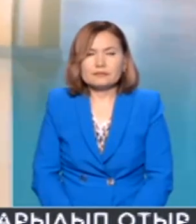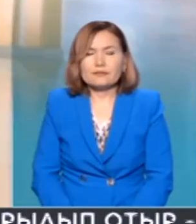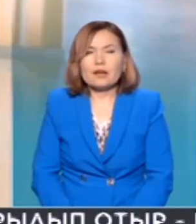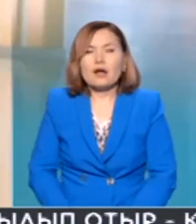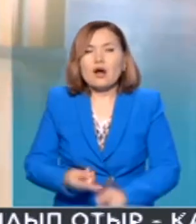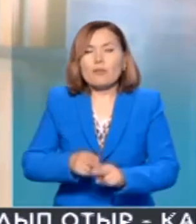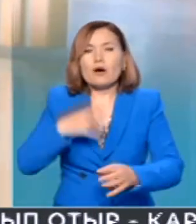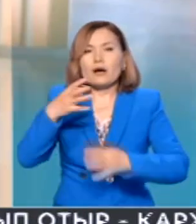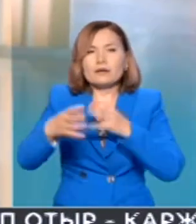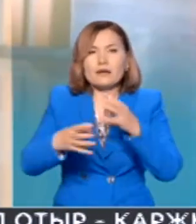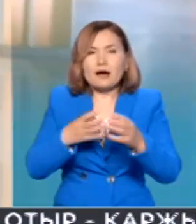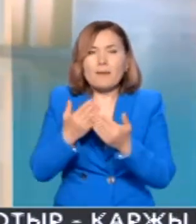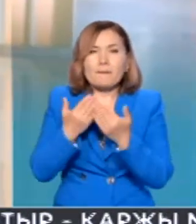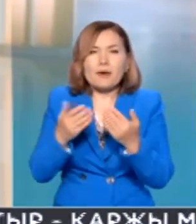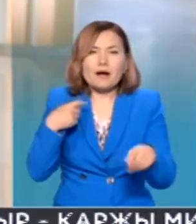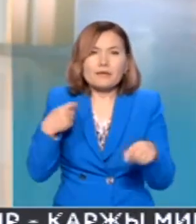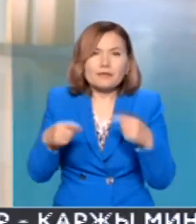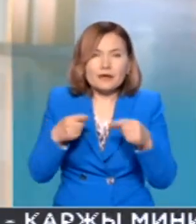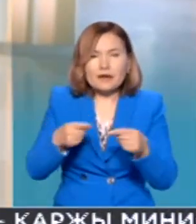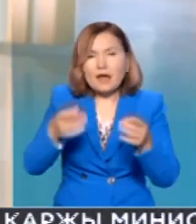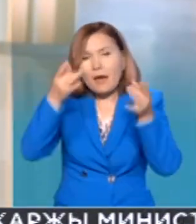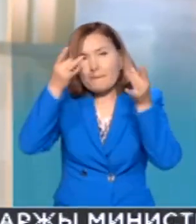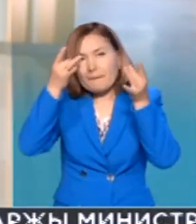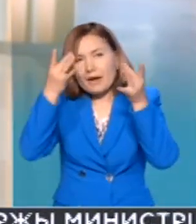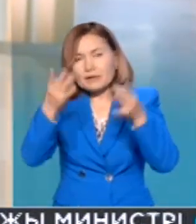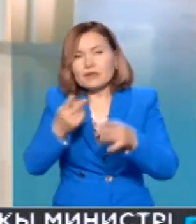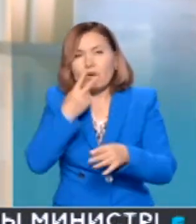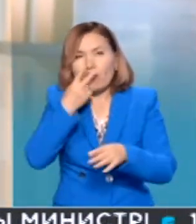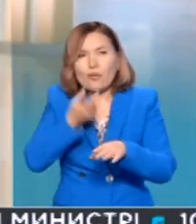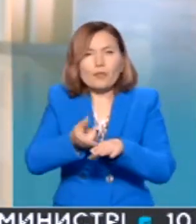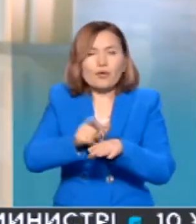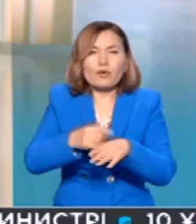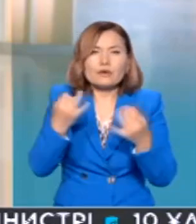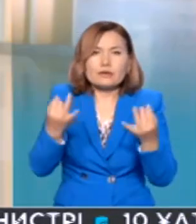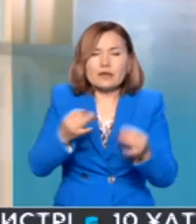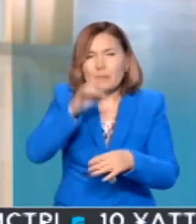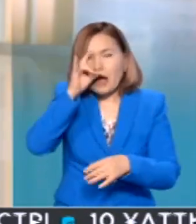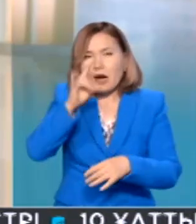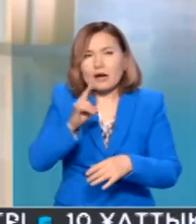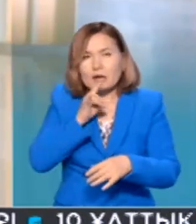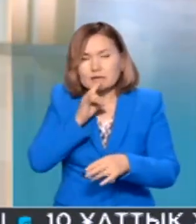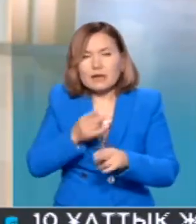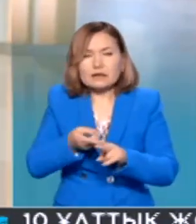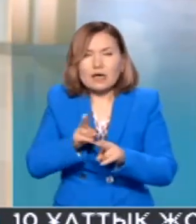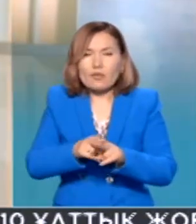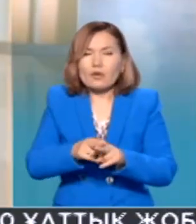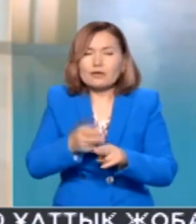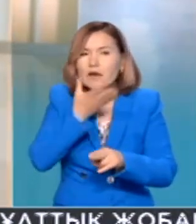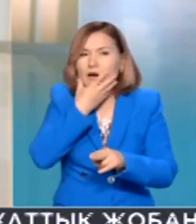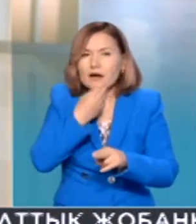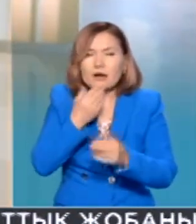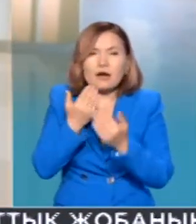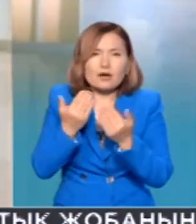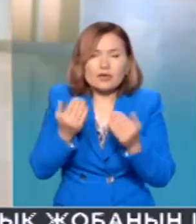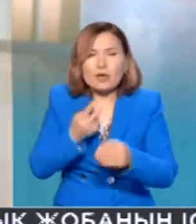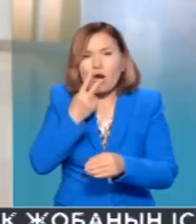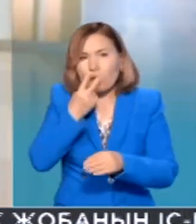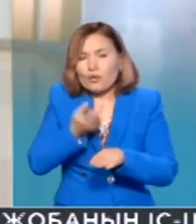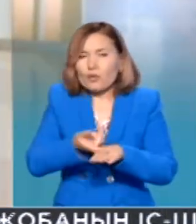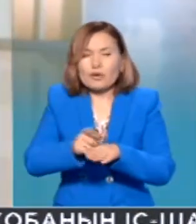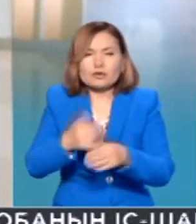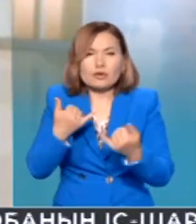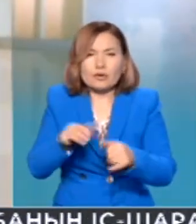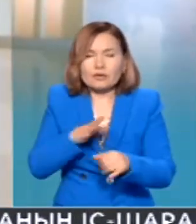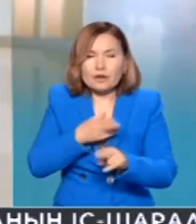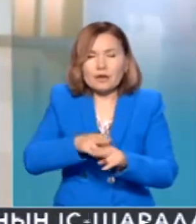Бұл халықаралық базарда түрлі мәдениетпен етене танысып жатырмыз. Маған ерекше ұнағаны Қазақстан бұрышы. Көптеген ерекше мәдени жәдігерлерді көріп қайран қалдым.